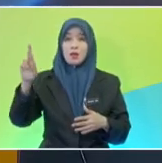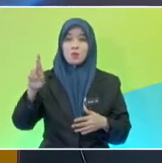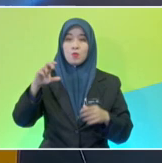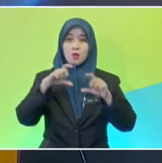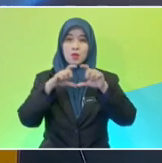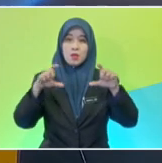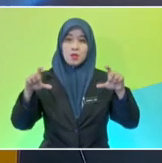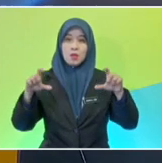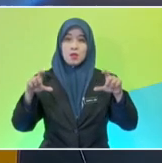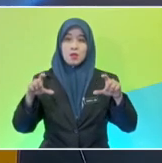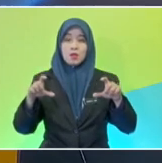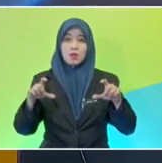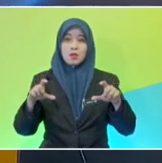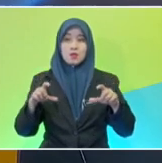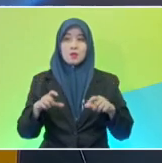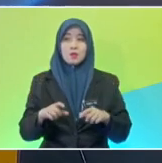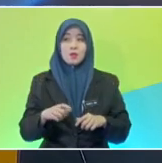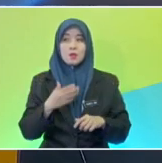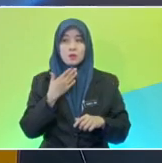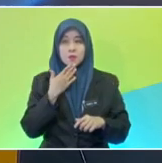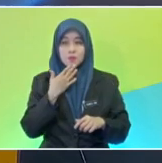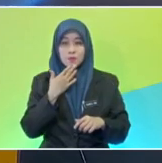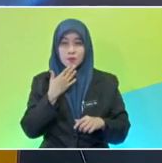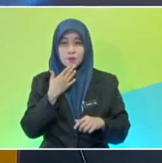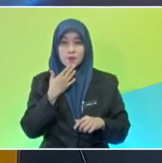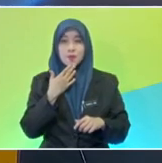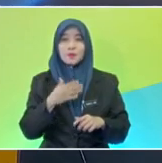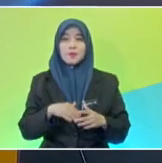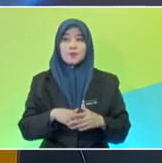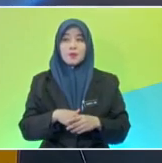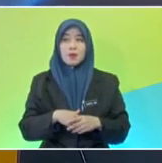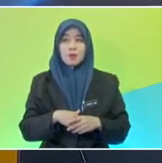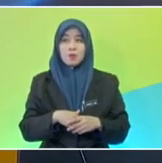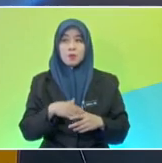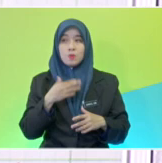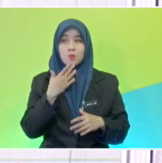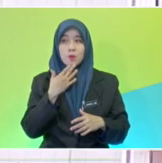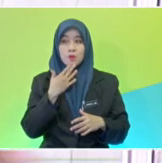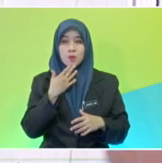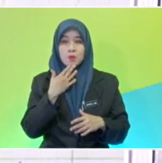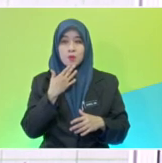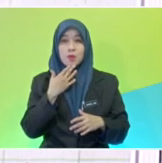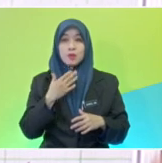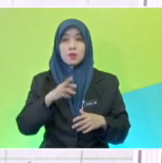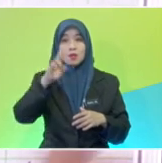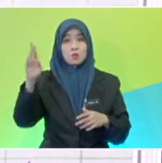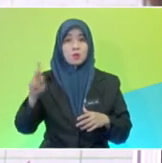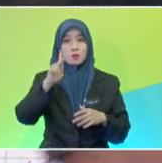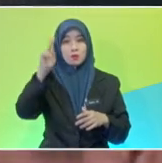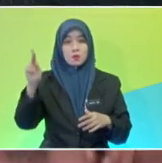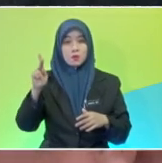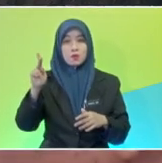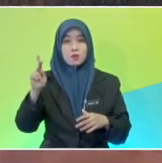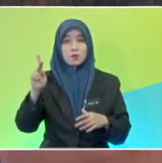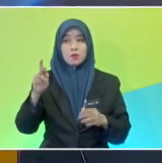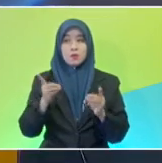pula cabut. Okay. Letak Rabu, Isnin Selasa. Rabu Kamis. Okay, cikgu dah jumpa